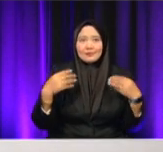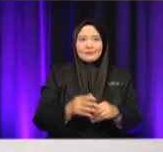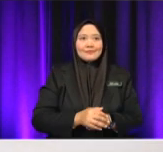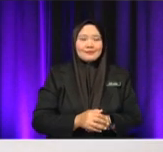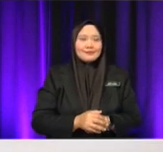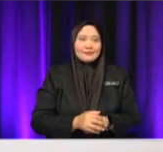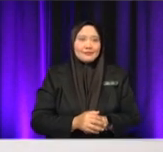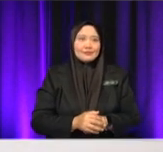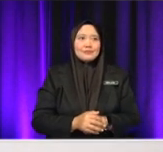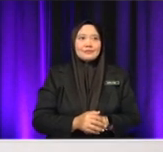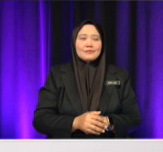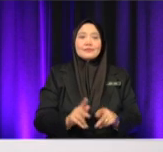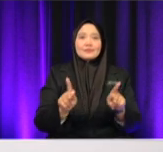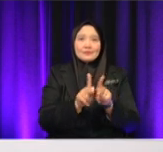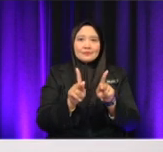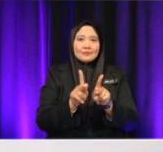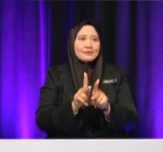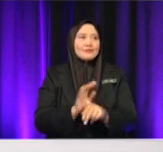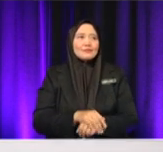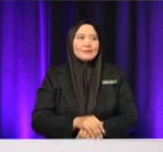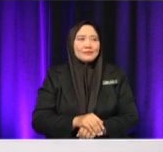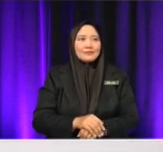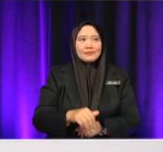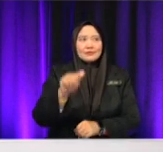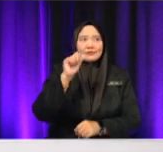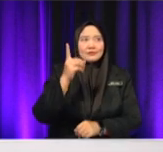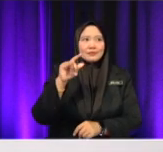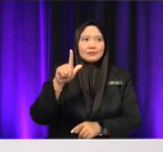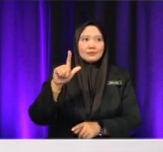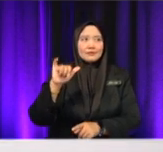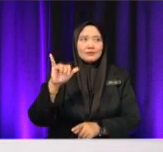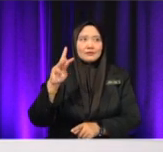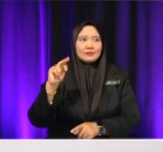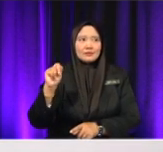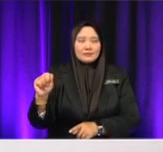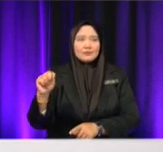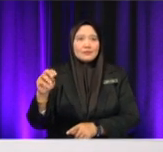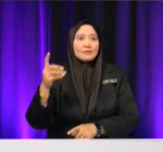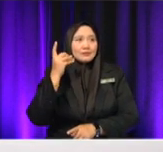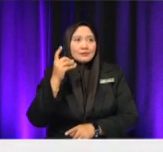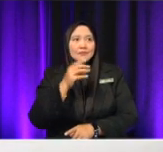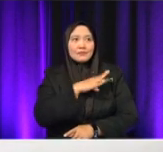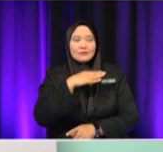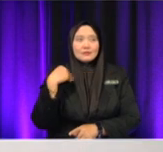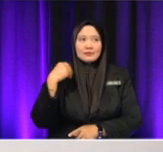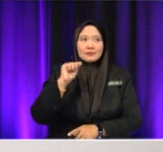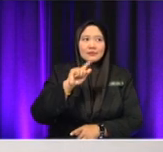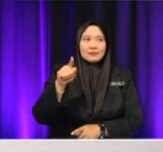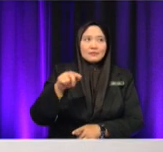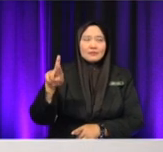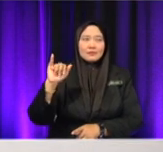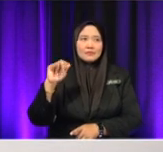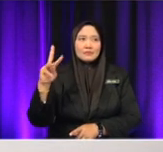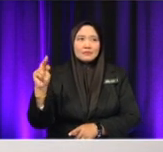beliau kawan-kawan di sebelah azrin adalah Fatin di atas Fatin itu adalah